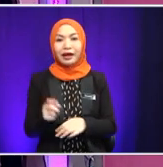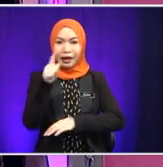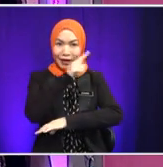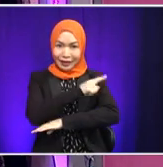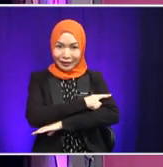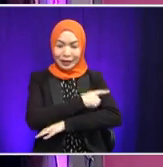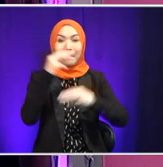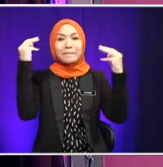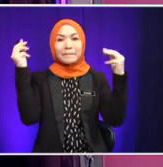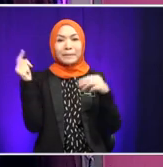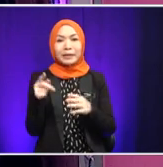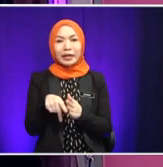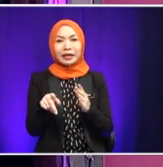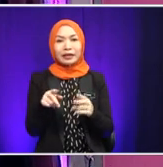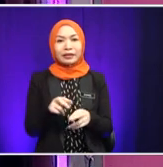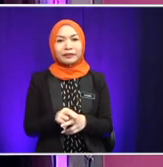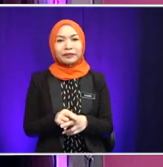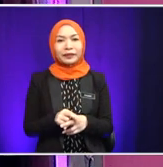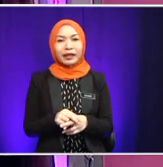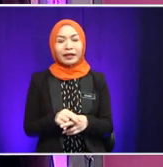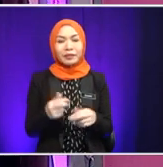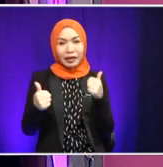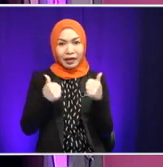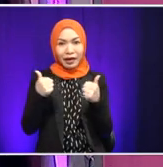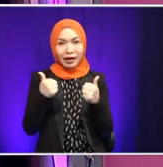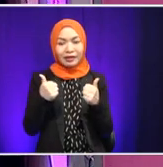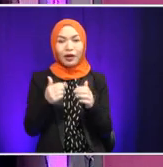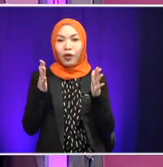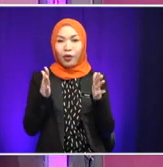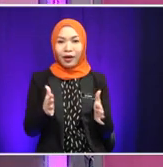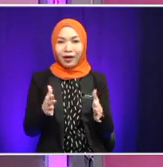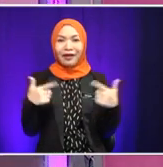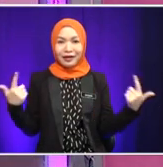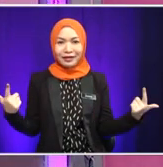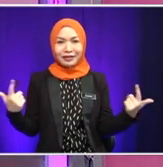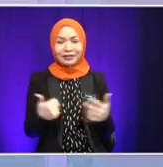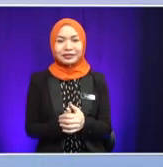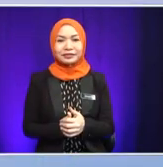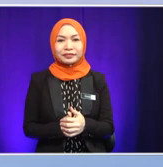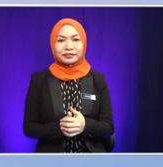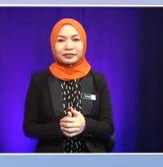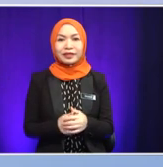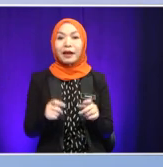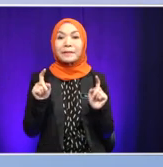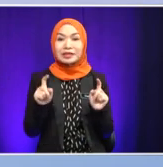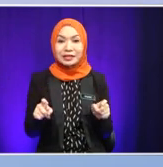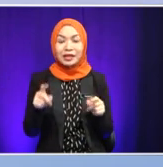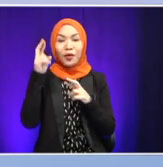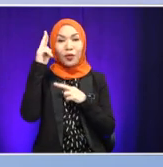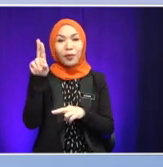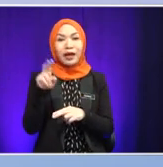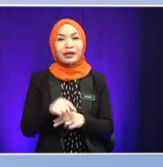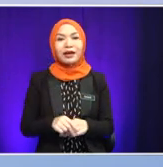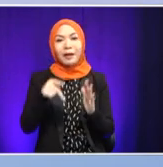ya oke seterusnya Oke menghayati prinsip rukun negara Oke